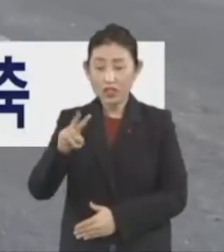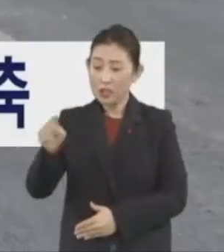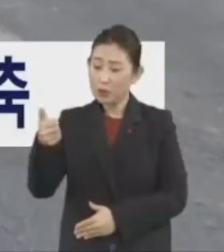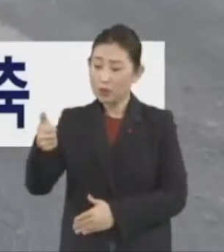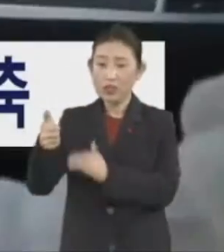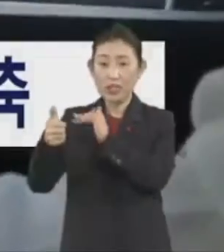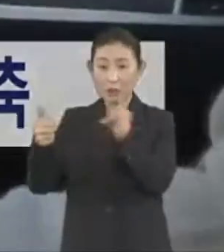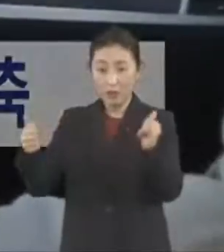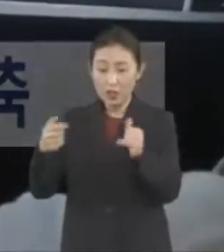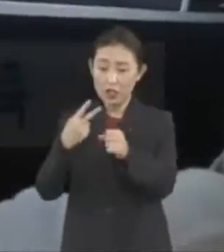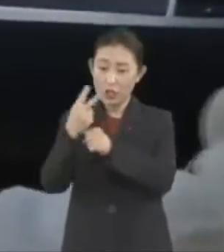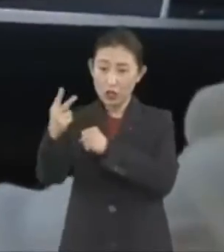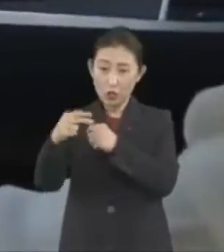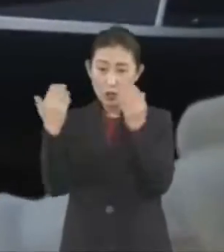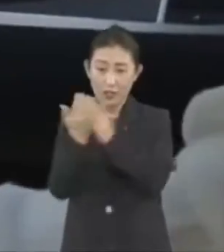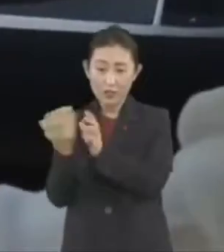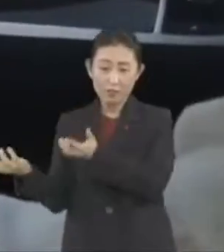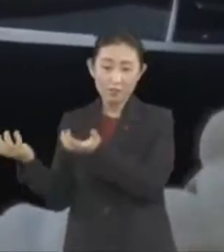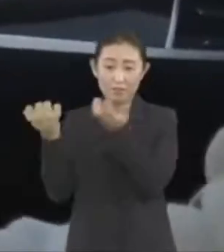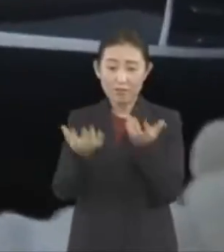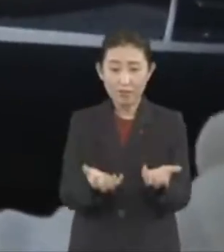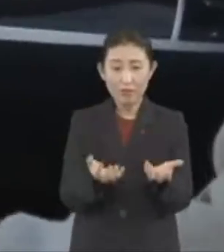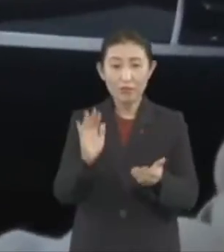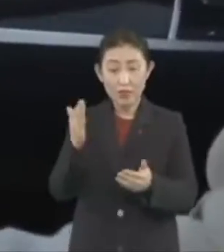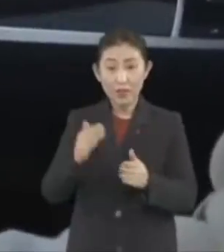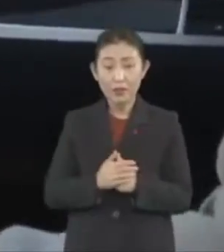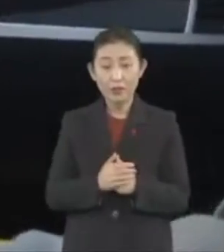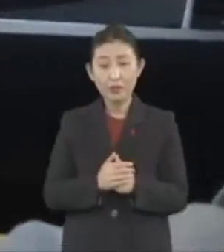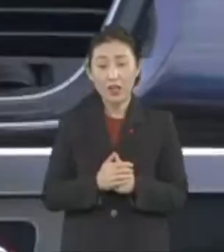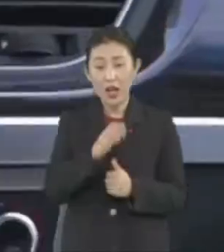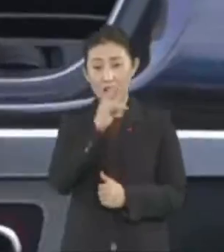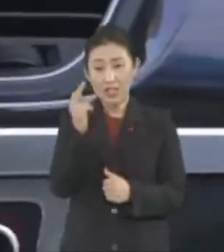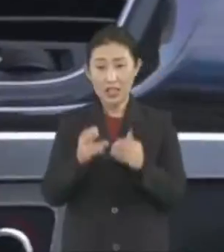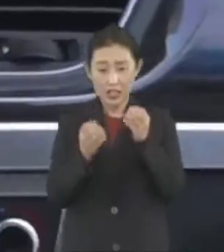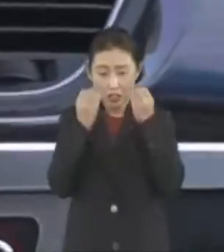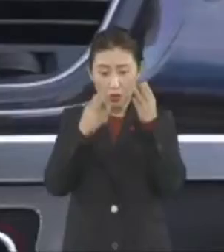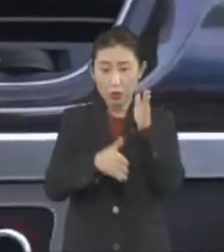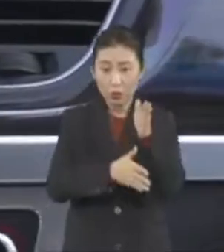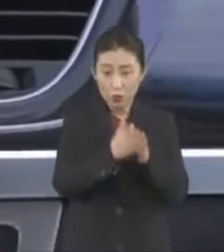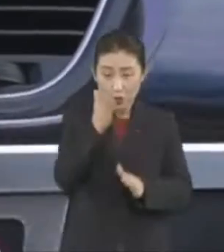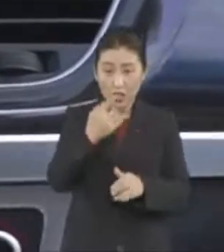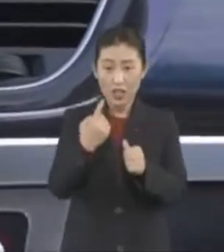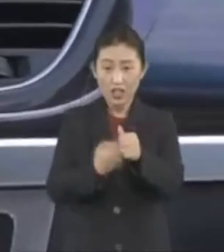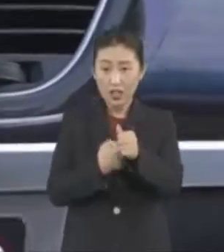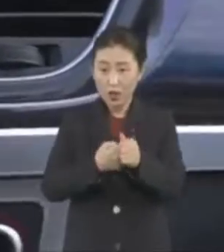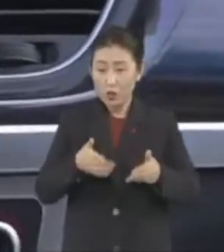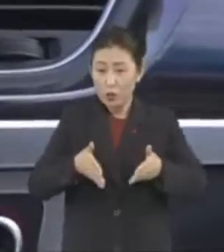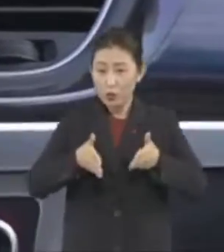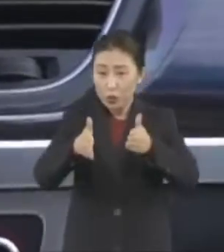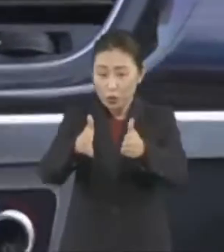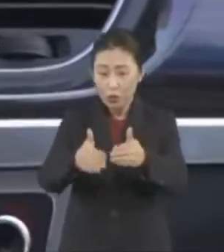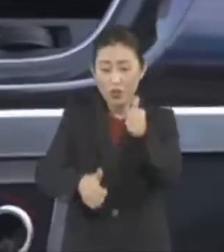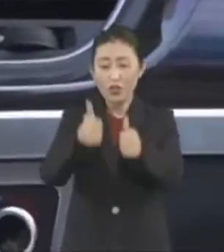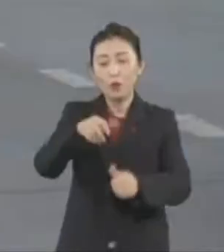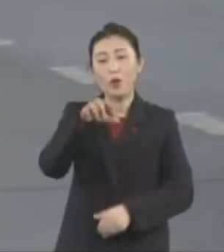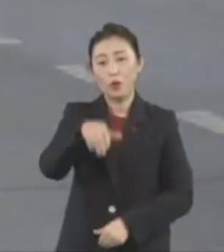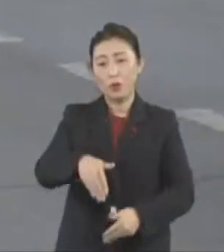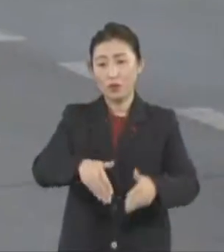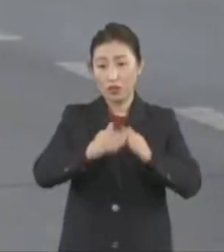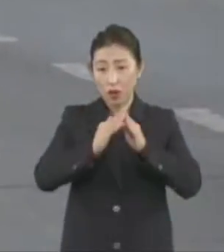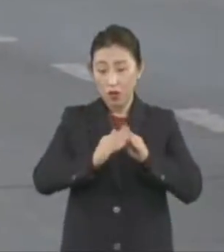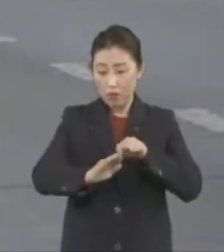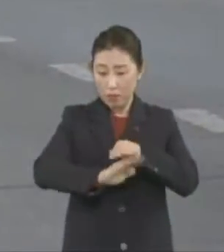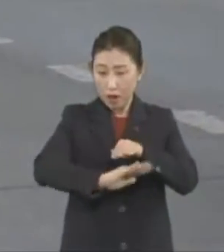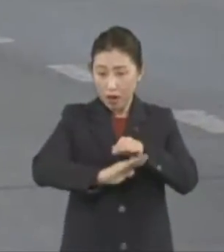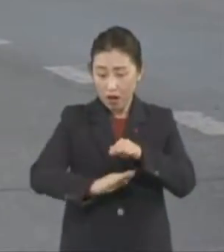인력이 2년 뒤 완전 이주합니다. 이를 위해 아산 신도시에 자율주행도로 7km도 조성해 승용차와